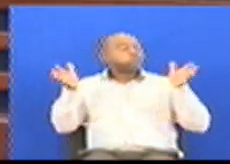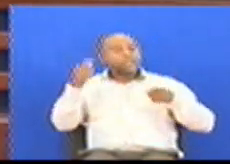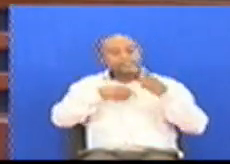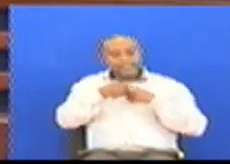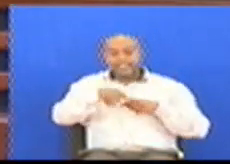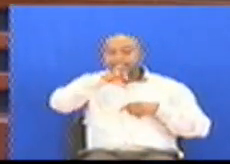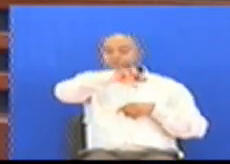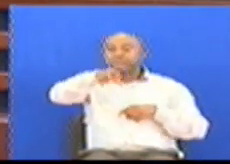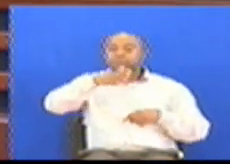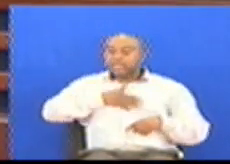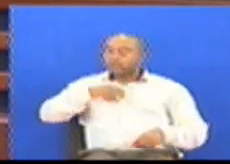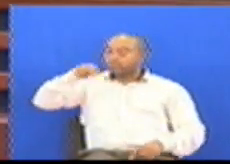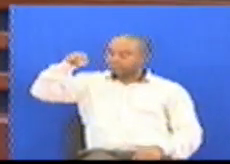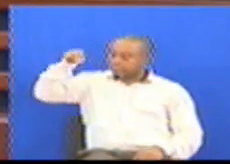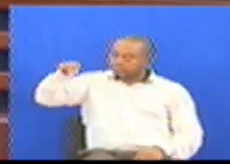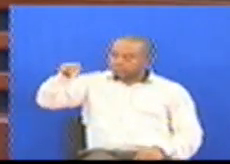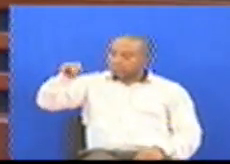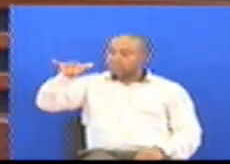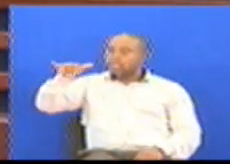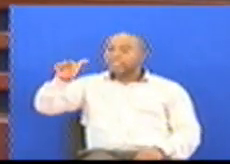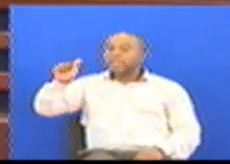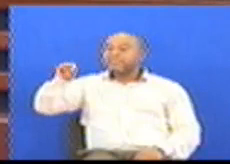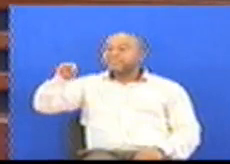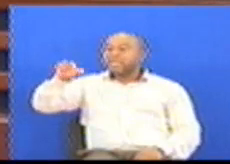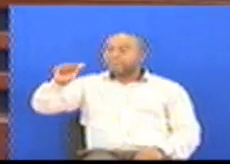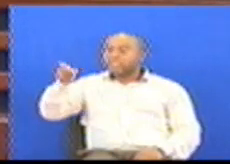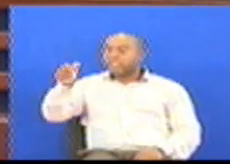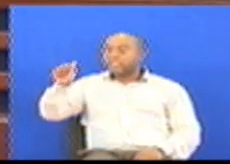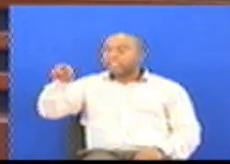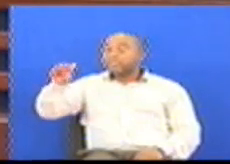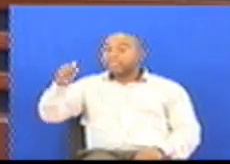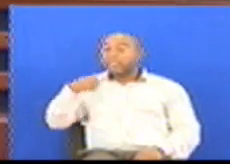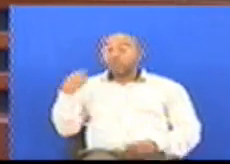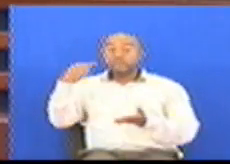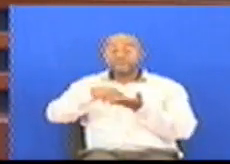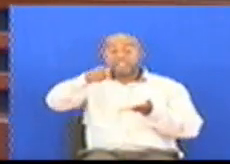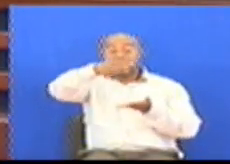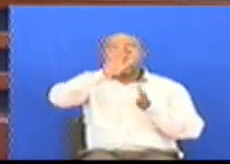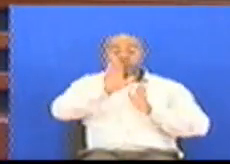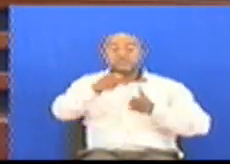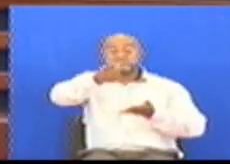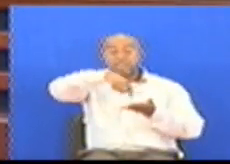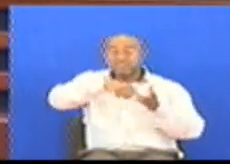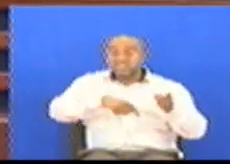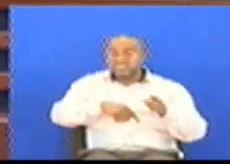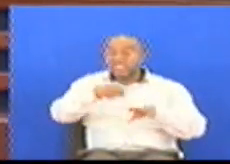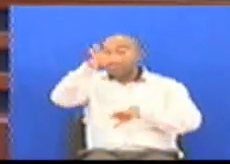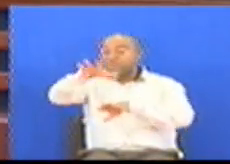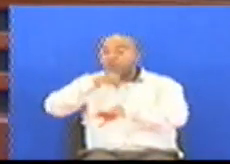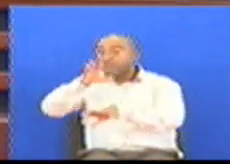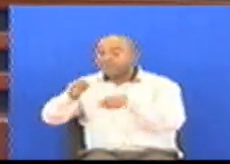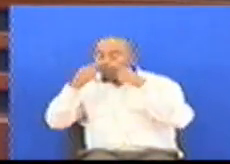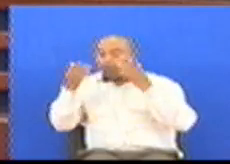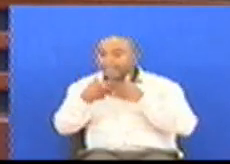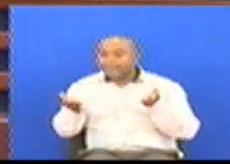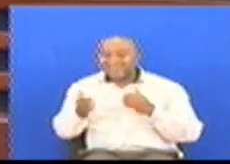Nyamagana kwenye sekta ya barabara. Leo ukifika mjini kati pale Mwanza hakuna kipande cha vumbi. Zimejengwa zaidi